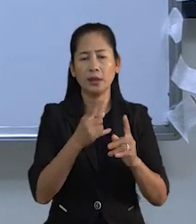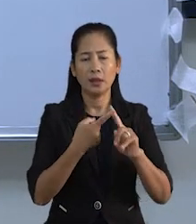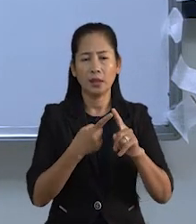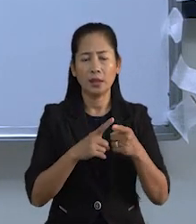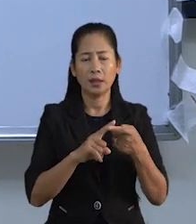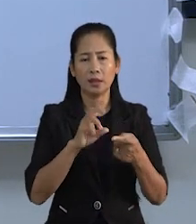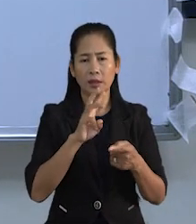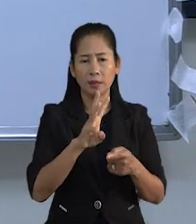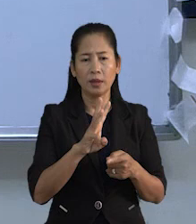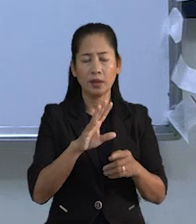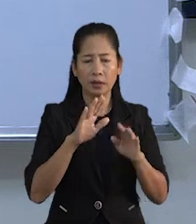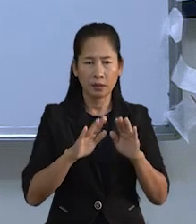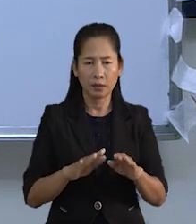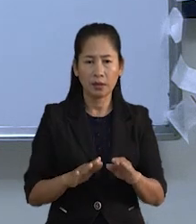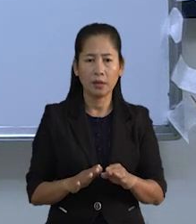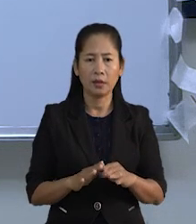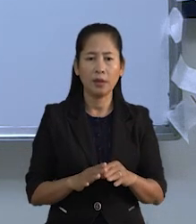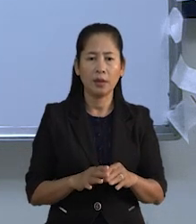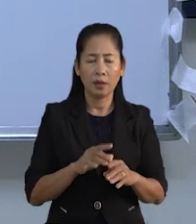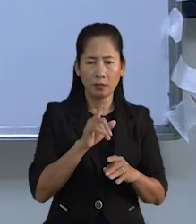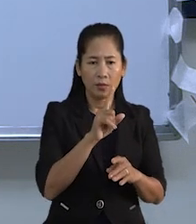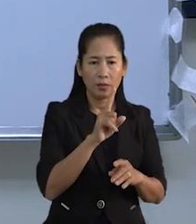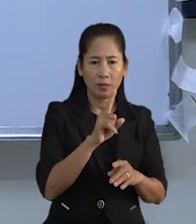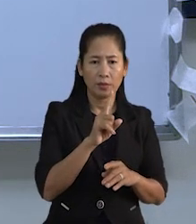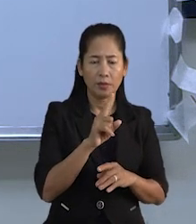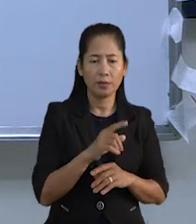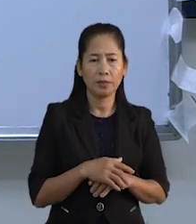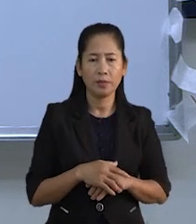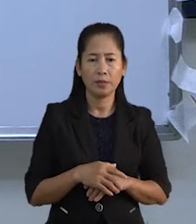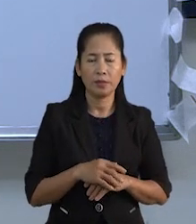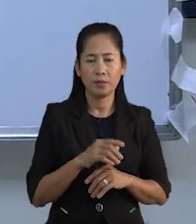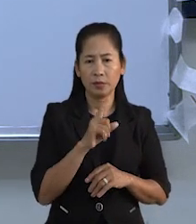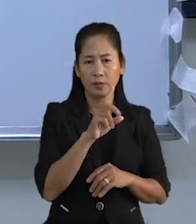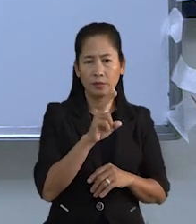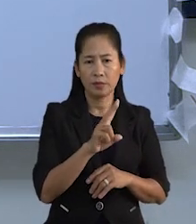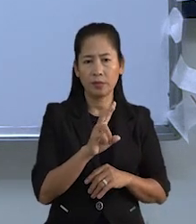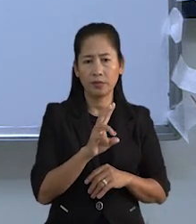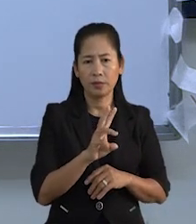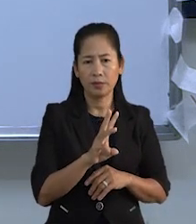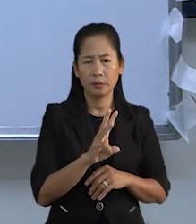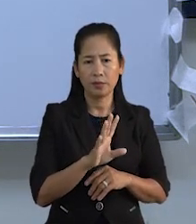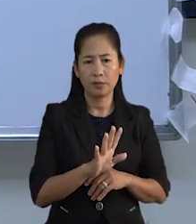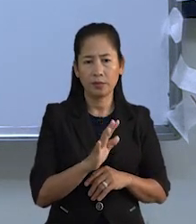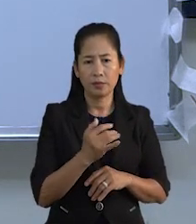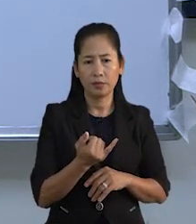ងទី3បាទយើងនៅសល់ណា1 2 3